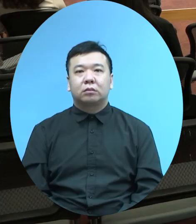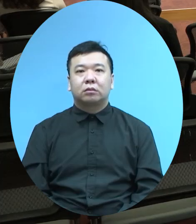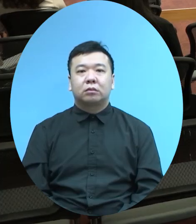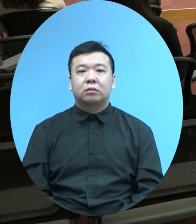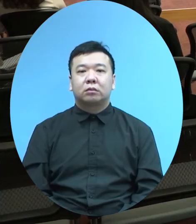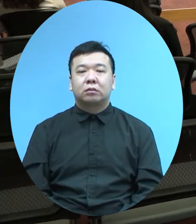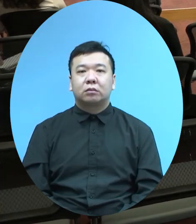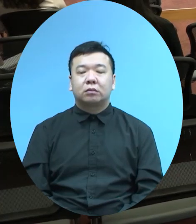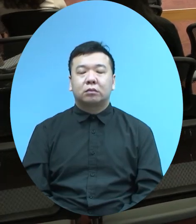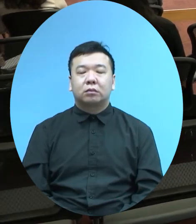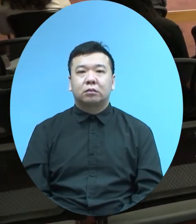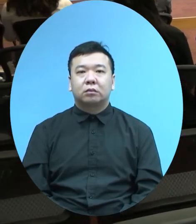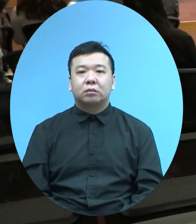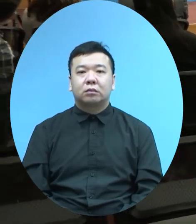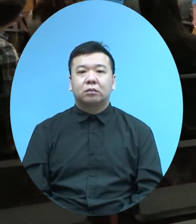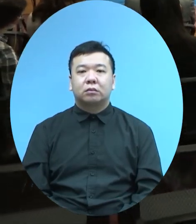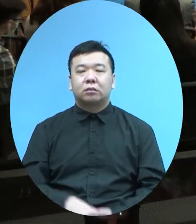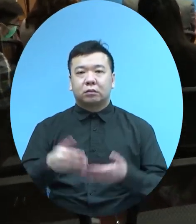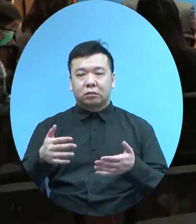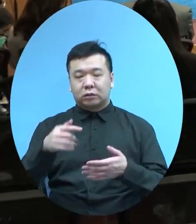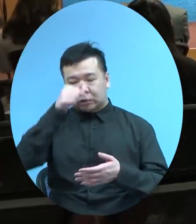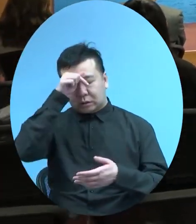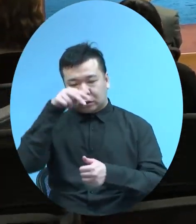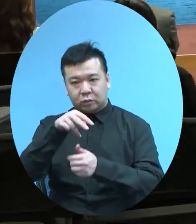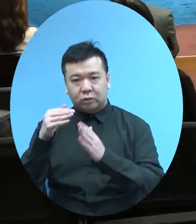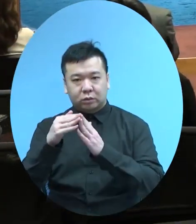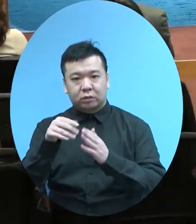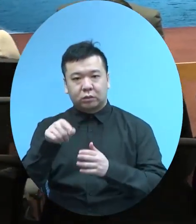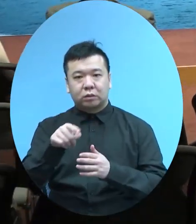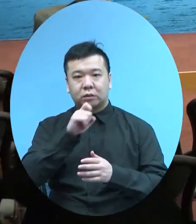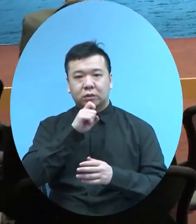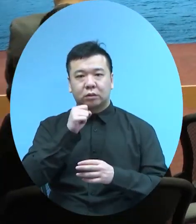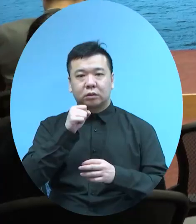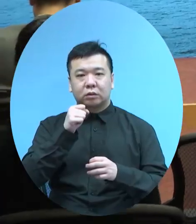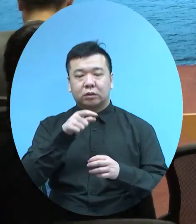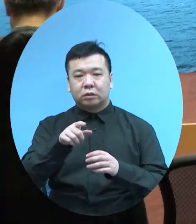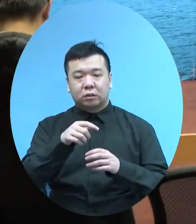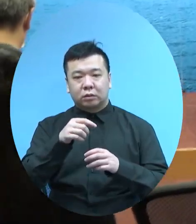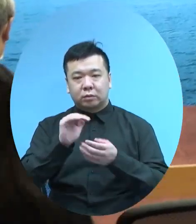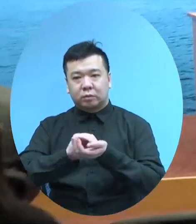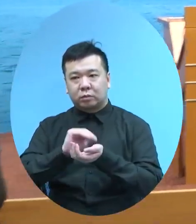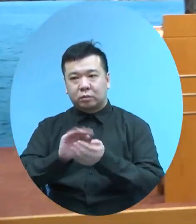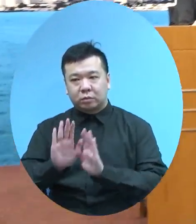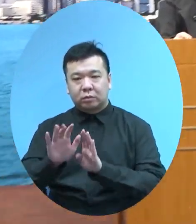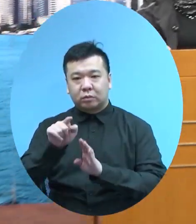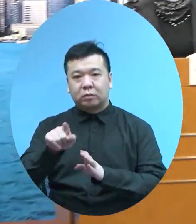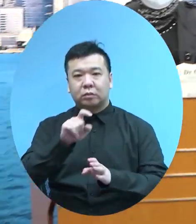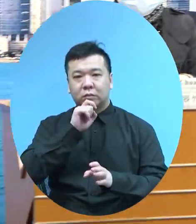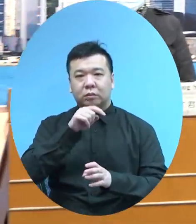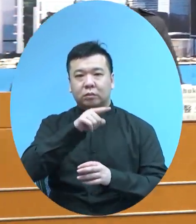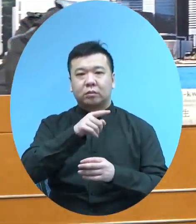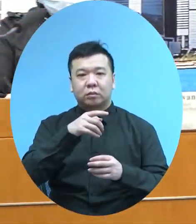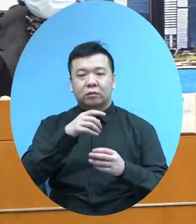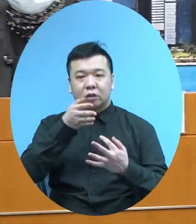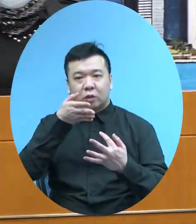關於我哋而家醫院管理局咧，就住抗病毒嘅藥物咧，我哋有用緊干擾